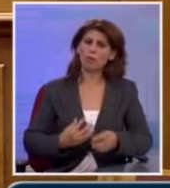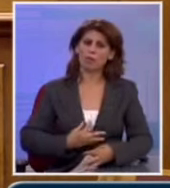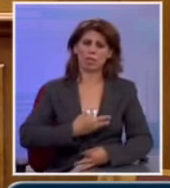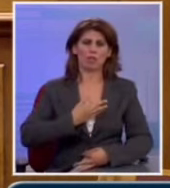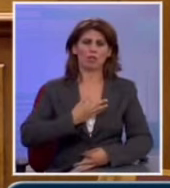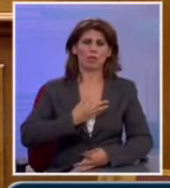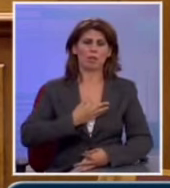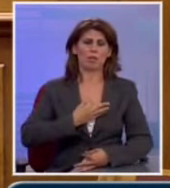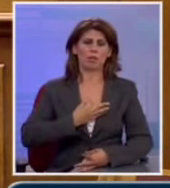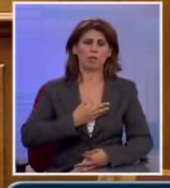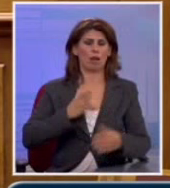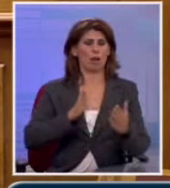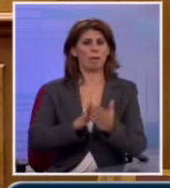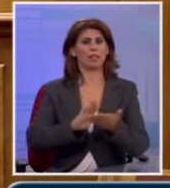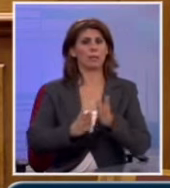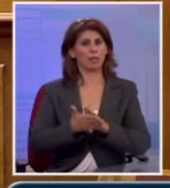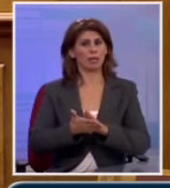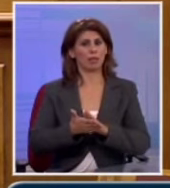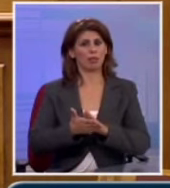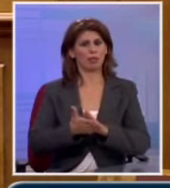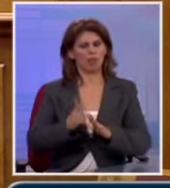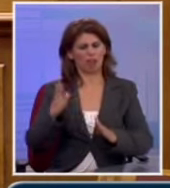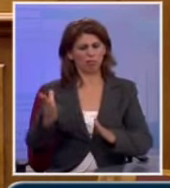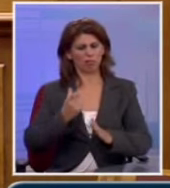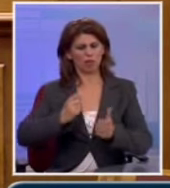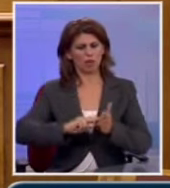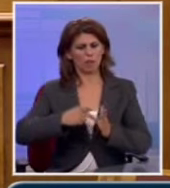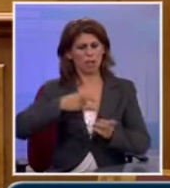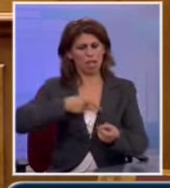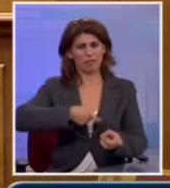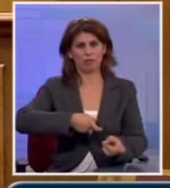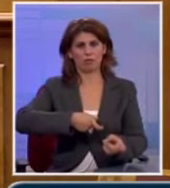αξιοπρέπειας απέναντι σε πρακτικές ομού οικονομικού εκβιασμού.